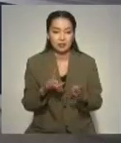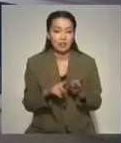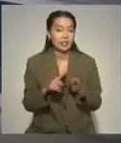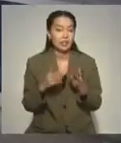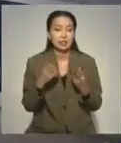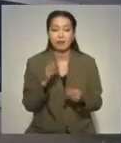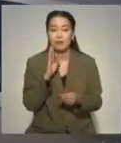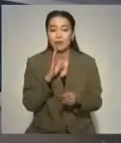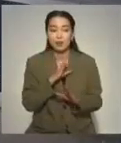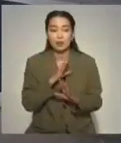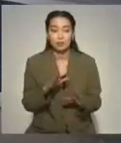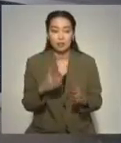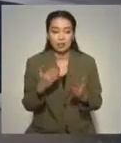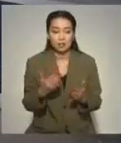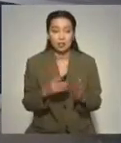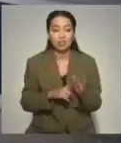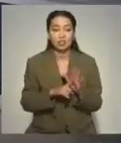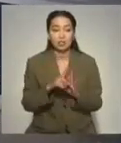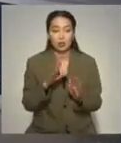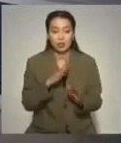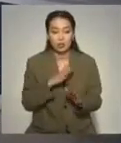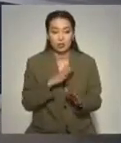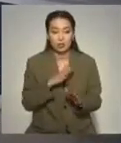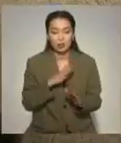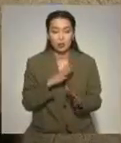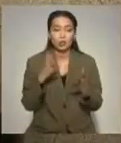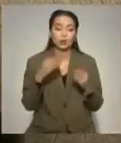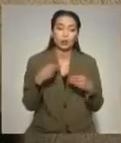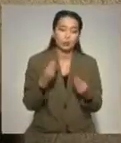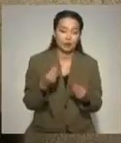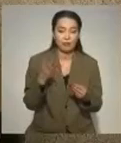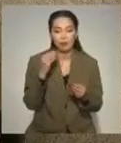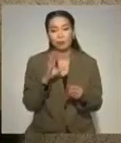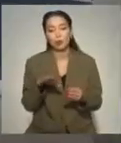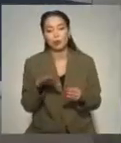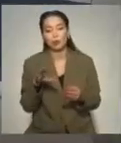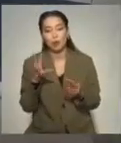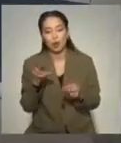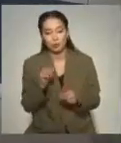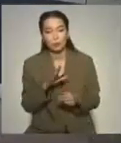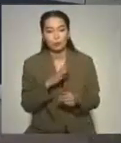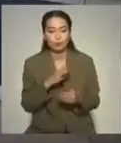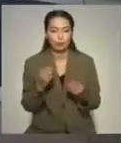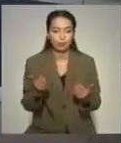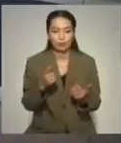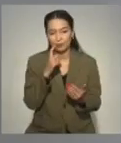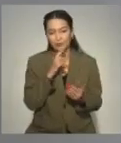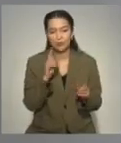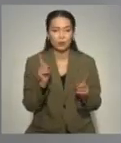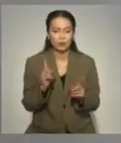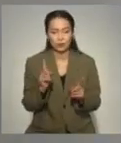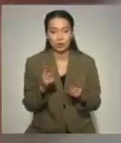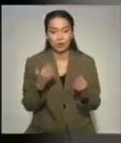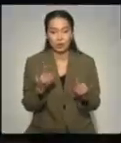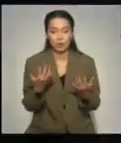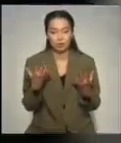вообще воды не было, потом начали давать, днем дадут, на ночь отключают, они в колодце что-то там направляют, наверное. А